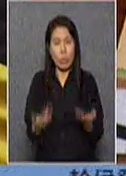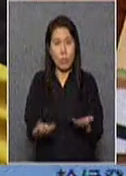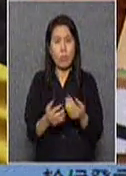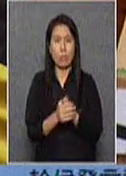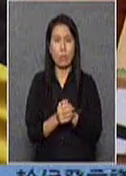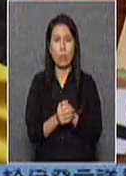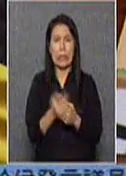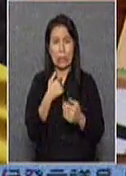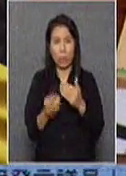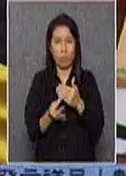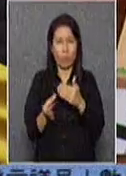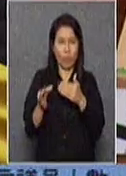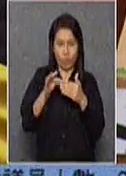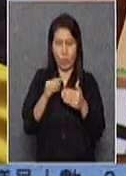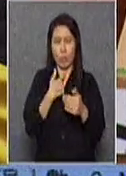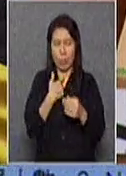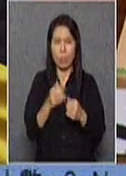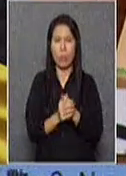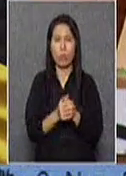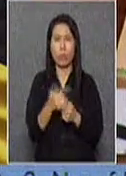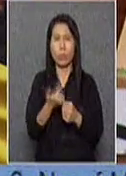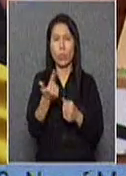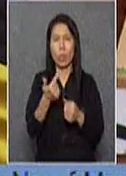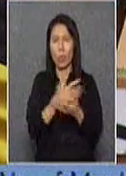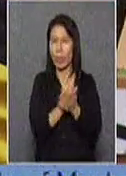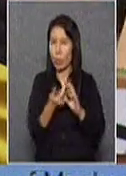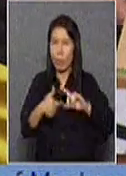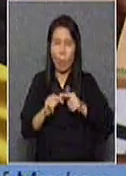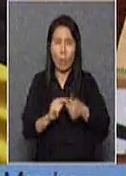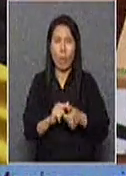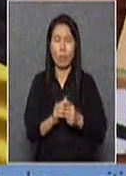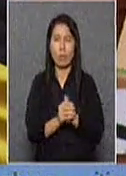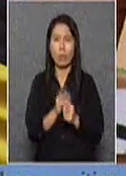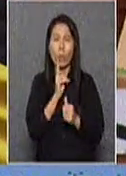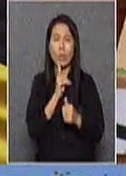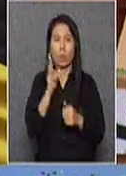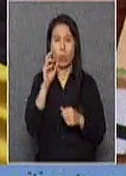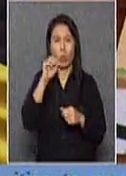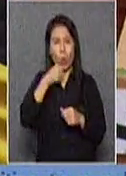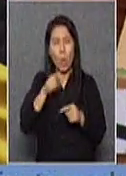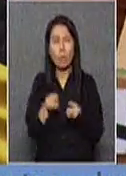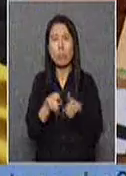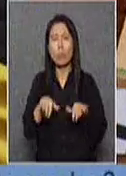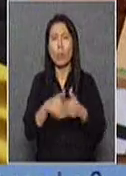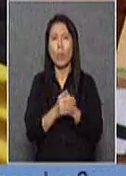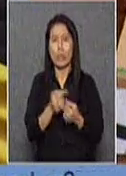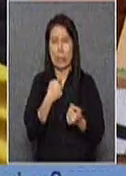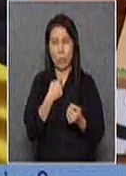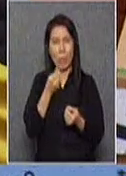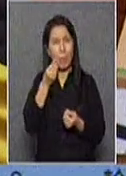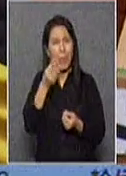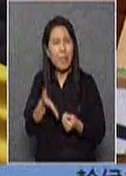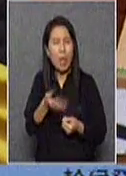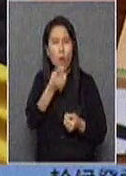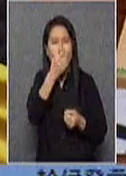升級、啊、要作多種的措施，類似好像台灣那樣呢，要還這個香港人的公